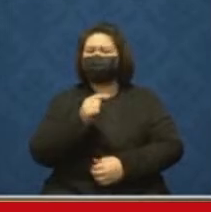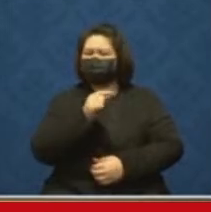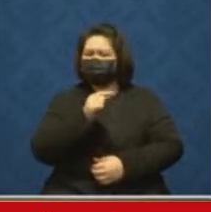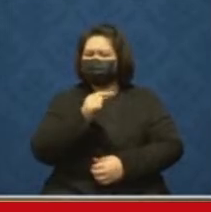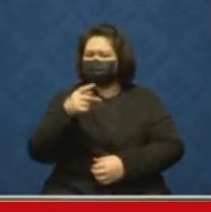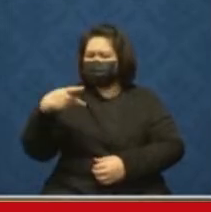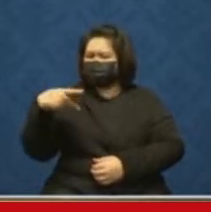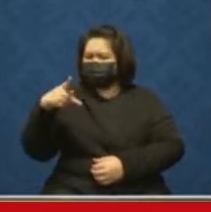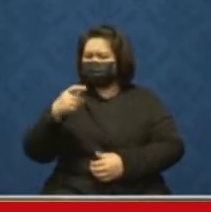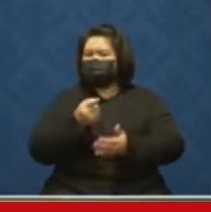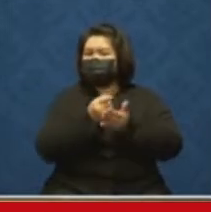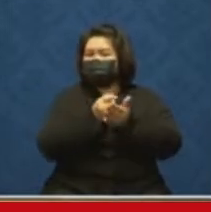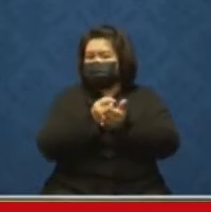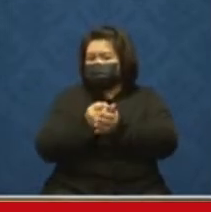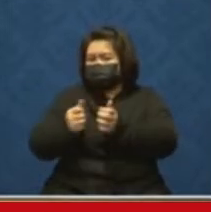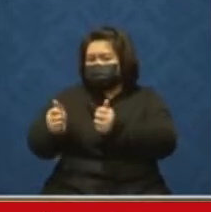นให้กับ Buddy